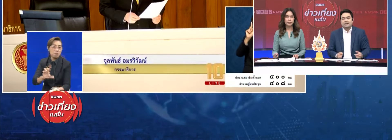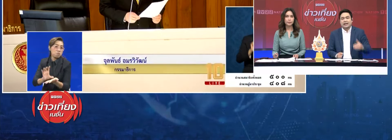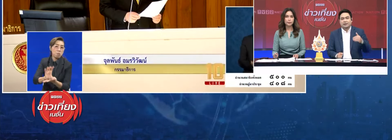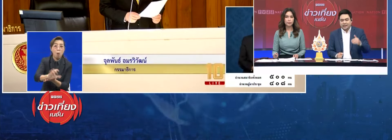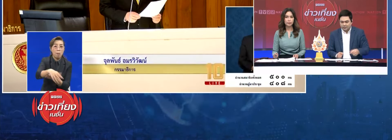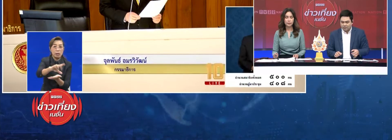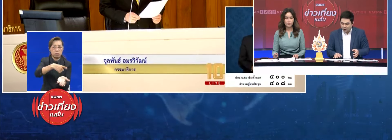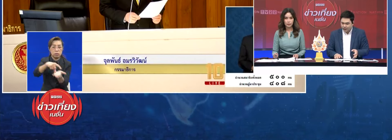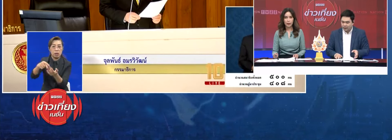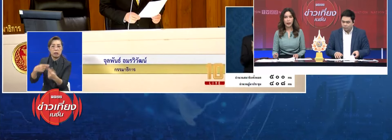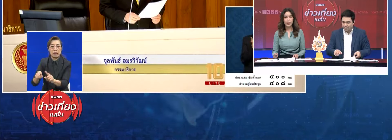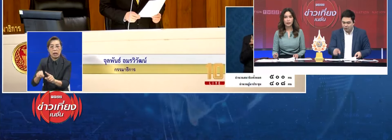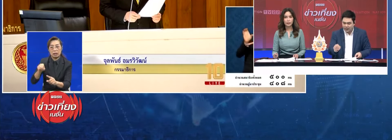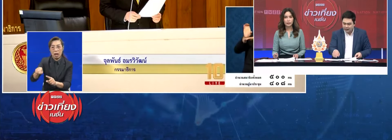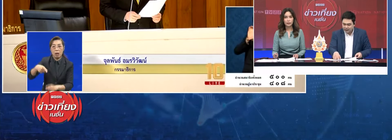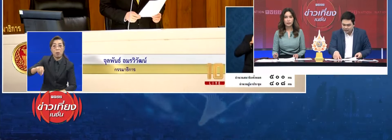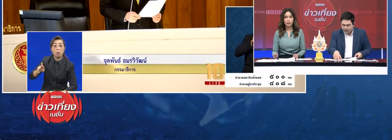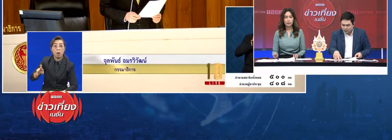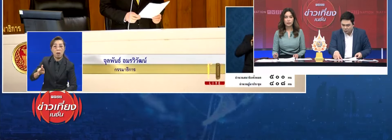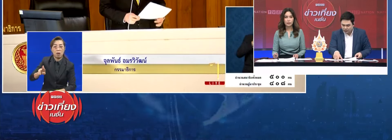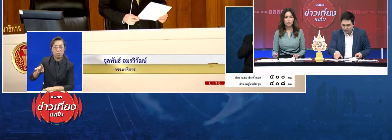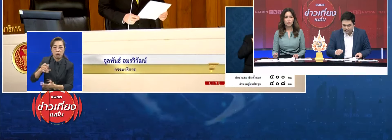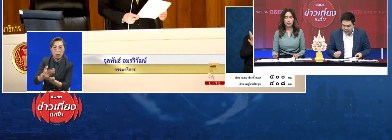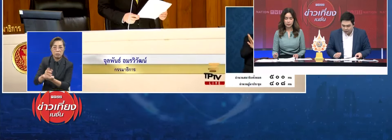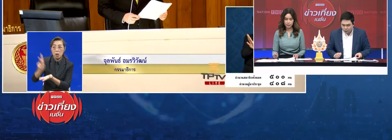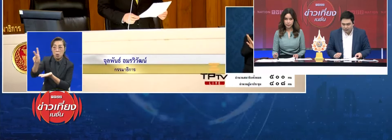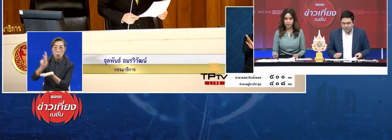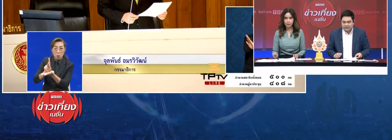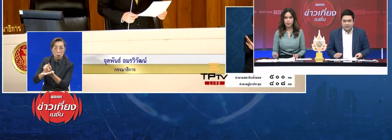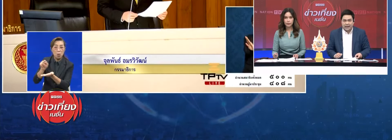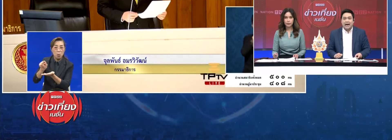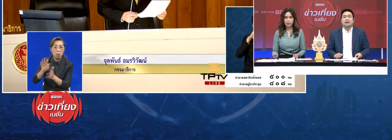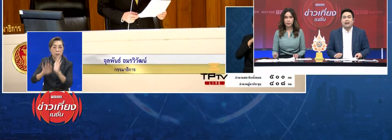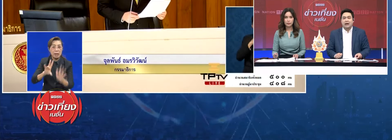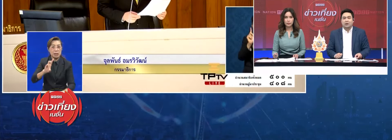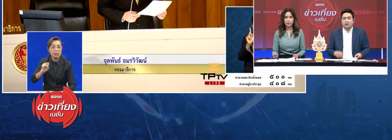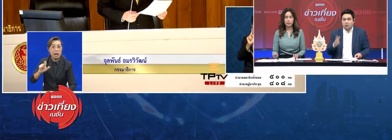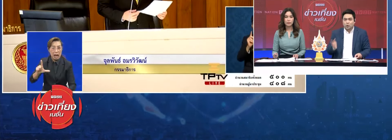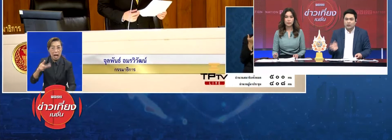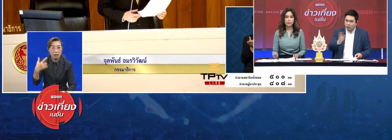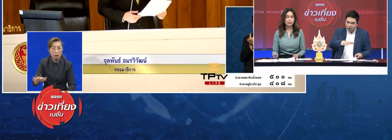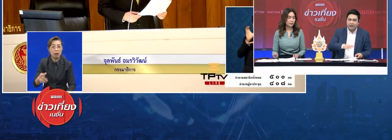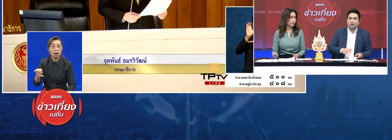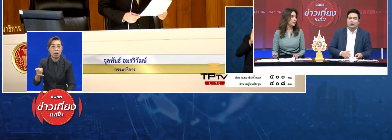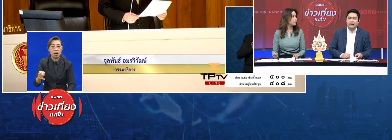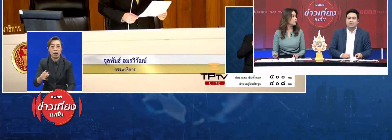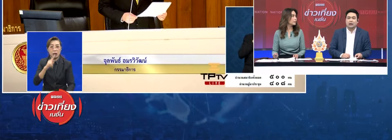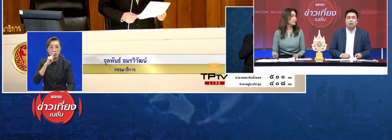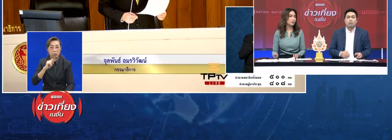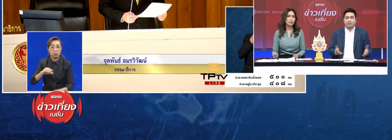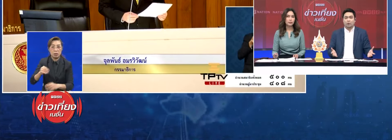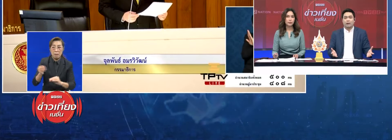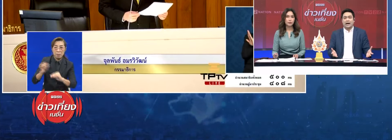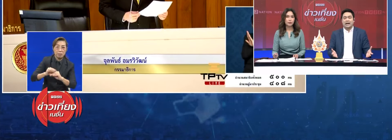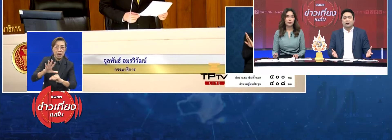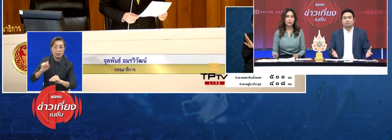ยแต่ถ้ามาใส่ในพรบ.เนี่ยคุณหมายบอกว่าตั้งกู้เงินชดเชยขาดดุลไปประมาณ700,000 ล้านเข้าไปแล้วอยู่ๆถ้าตบเข้ามาทั้งก้อนอีก500,000แล้วโอ้โ